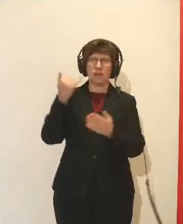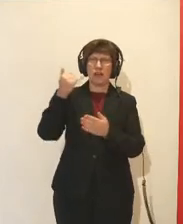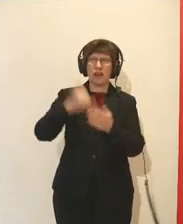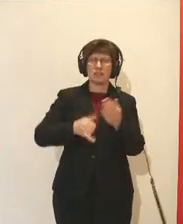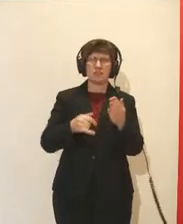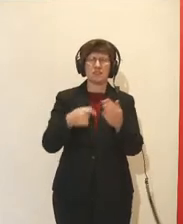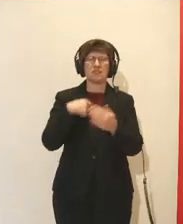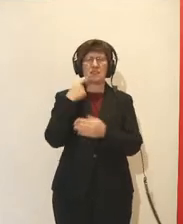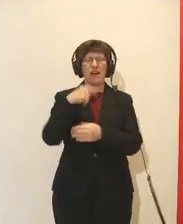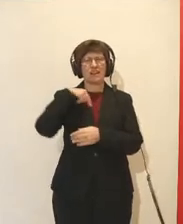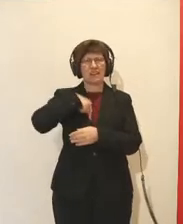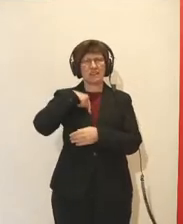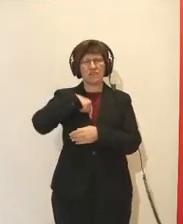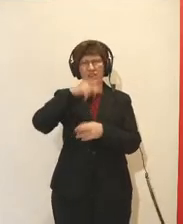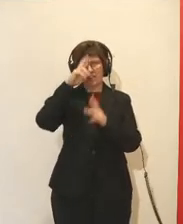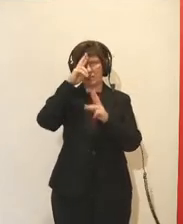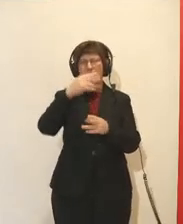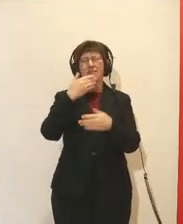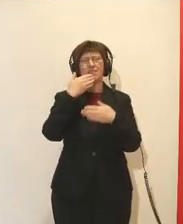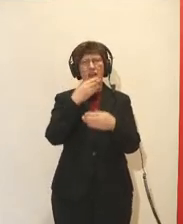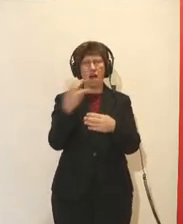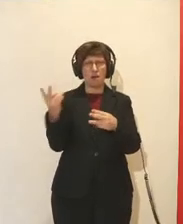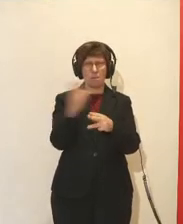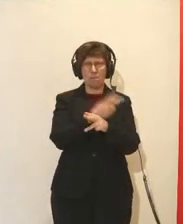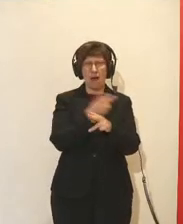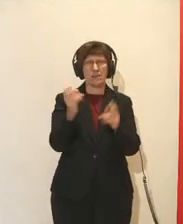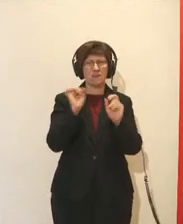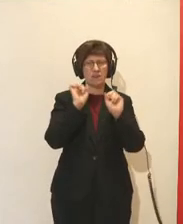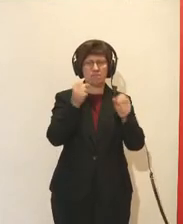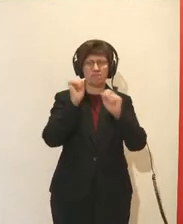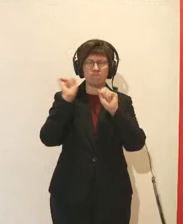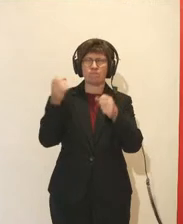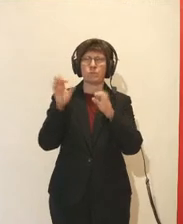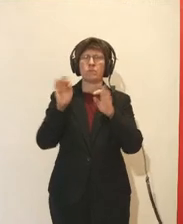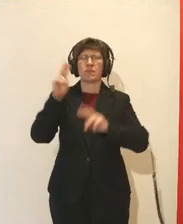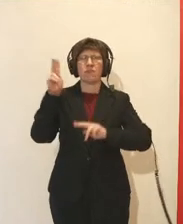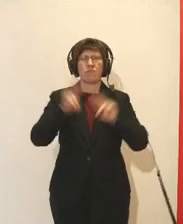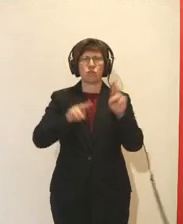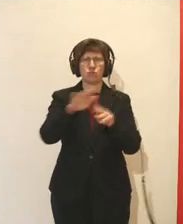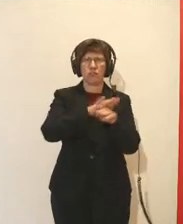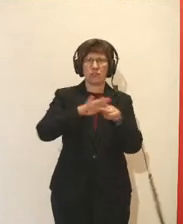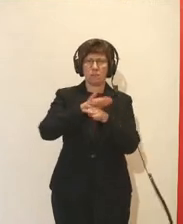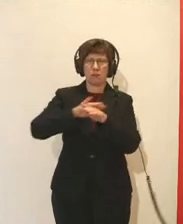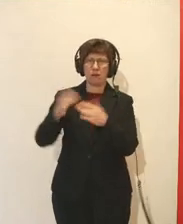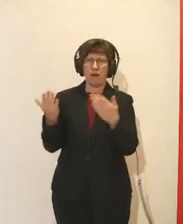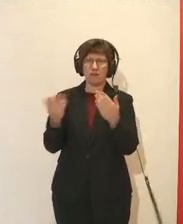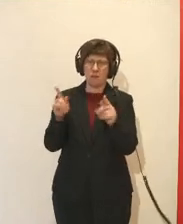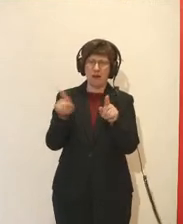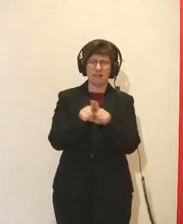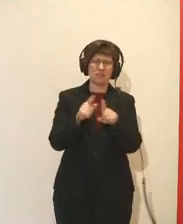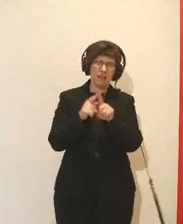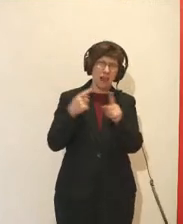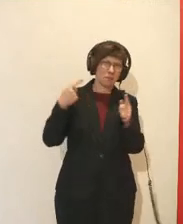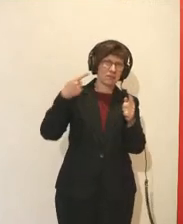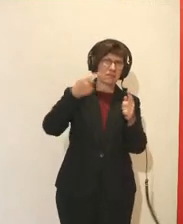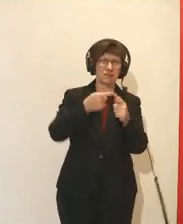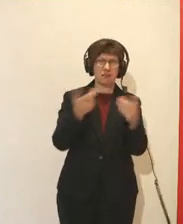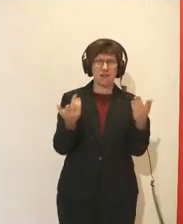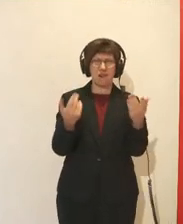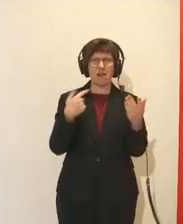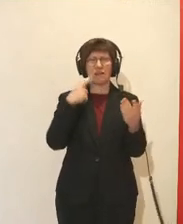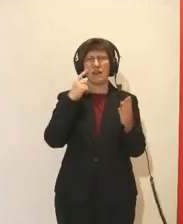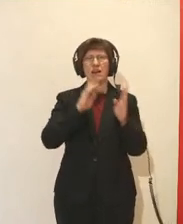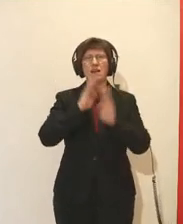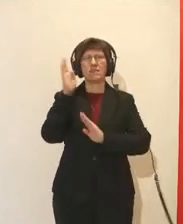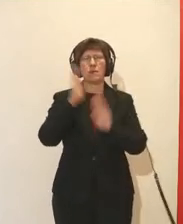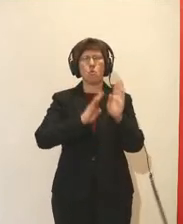und das sage ich mit tiefen respekt der dank an euch beide dass ihr euch da engagiert in ganz unterschiedlichen bereichen aber mit dem gleichen ziel und glaube die